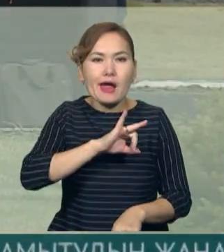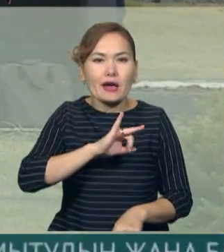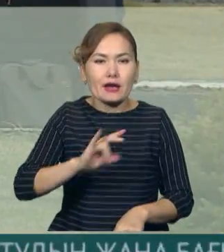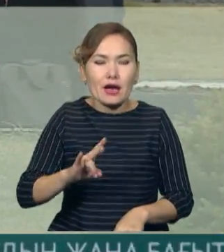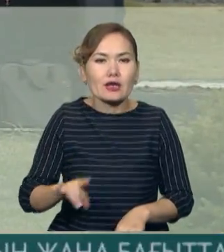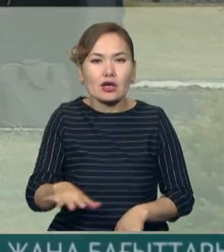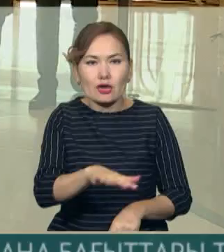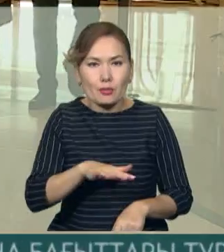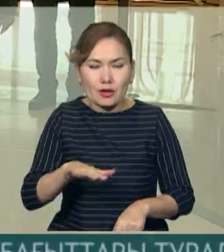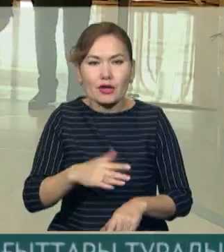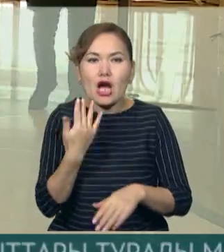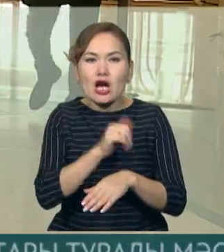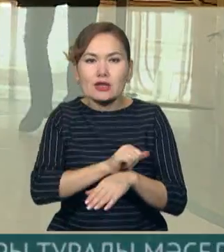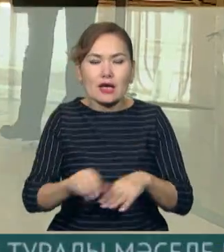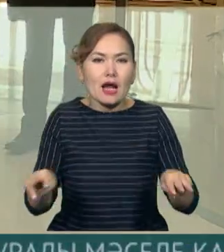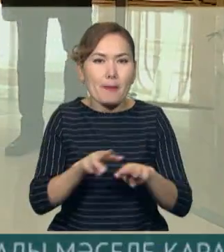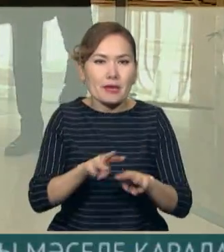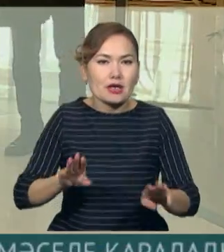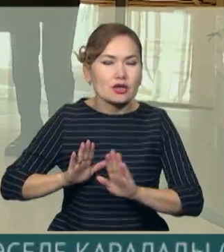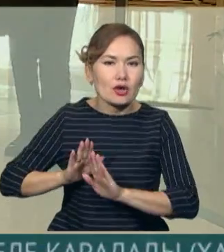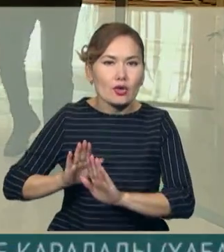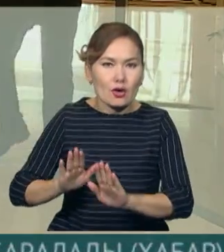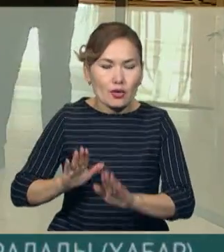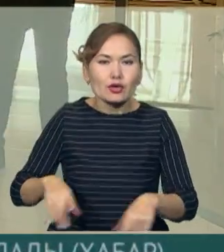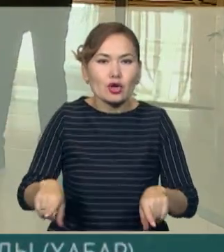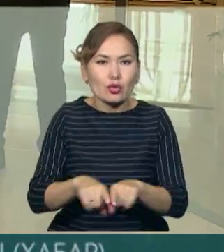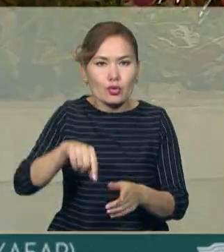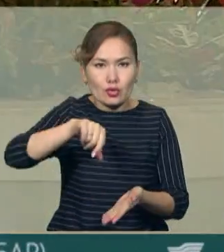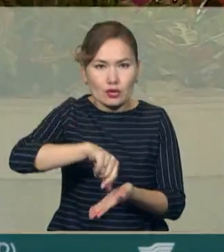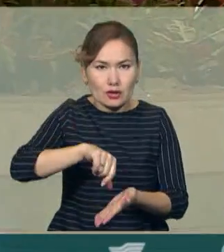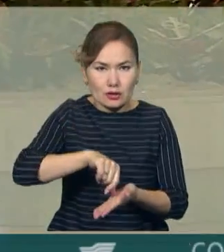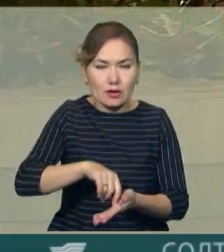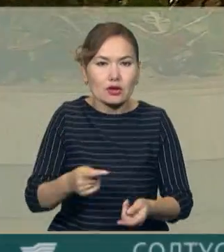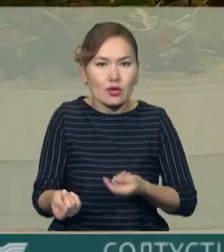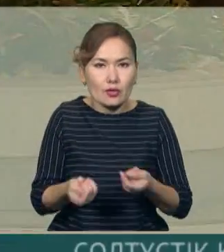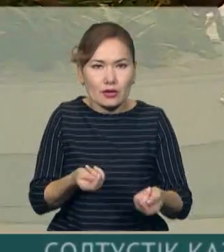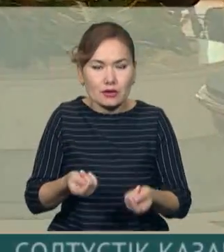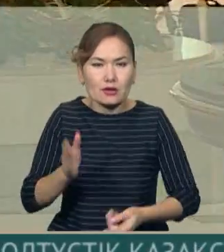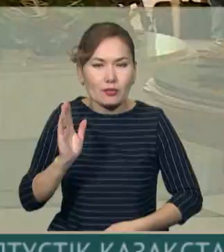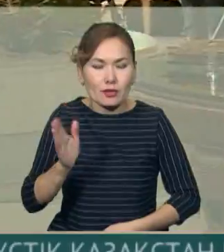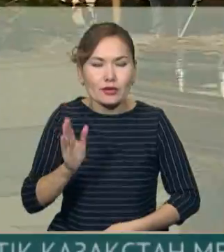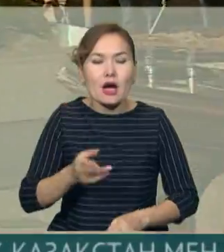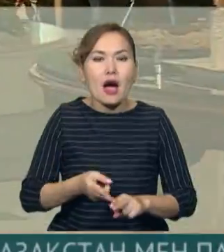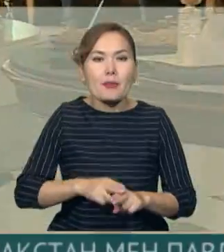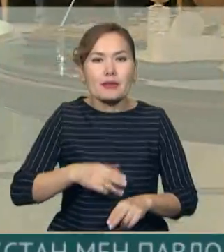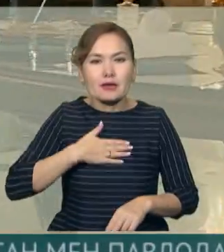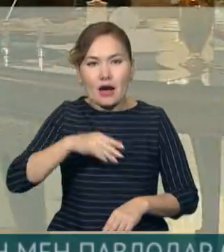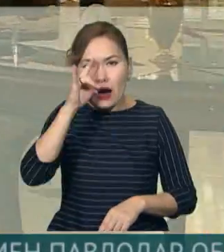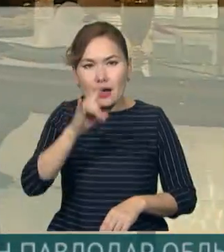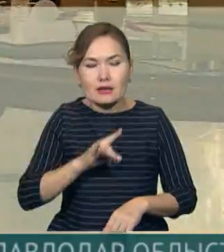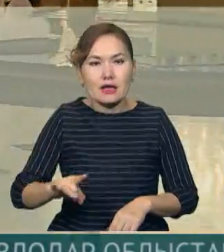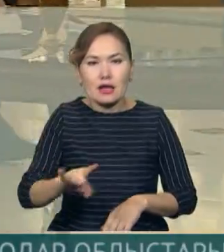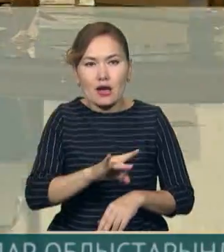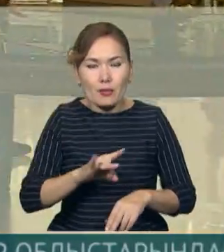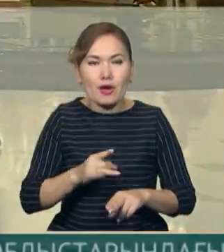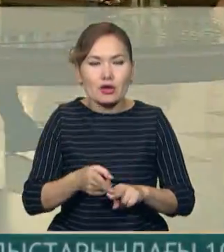делегациясына сыртқы істер министрінің орынбасары Хусейн Джабари Ансари басшылық етеді. Еліміздің сыртқы істер